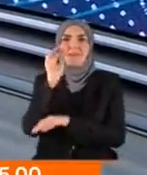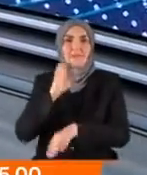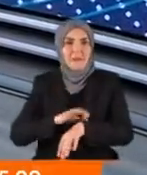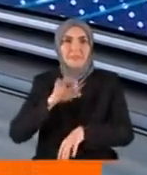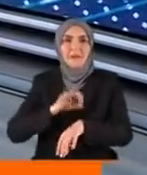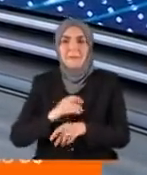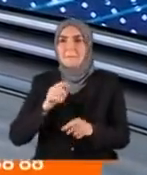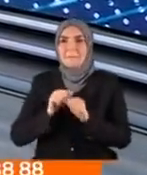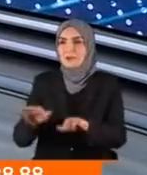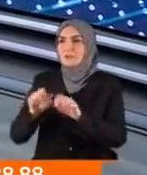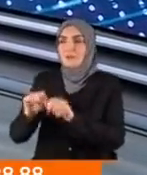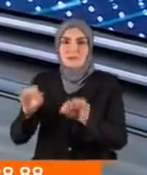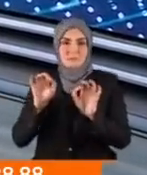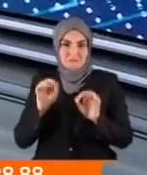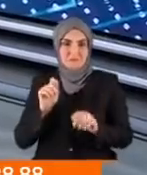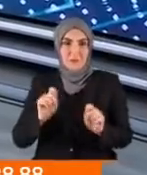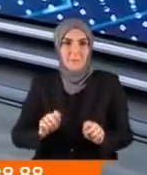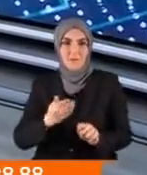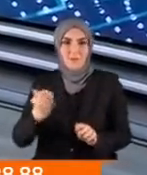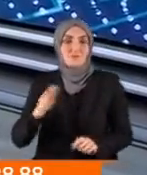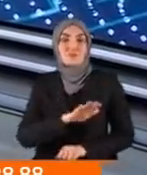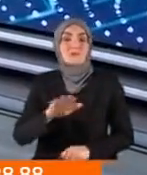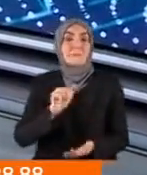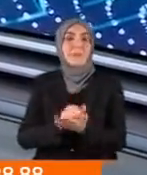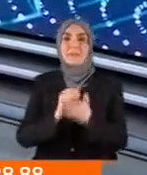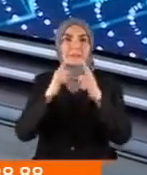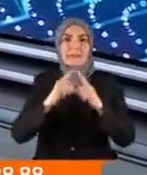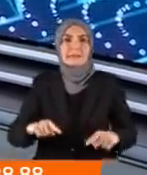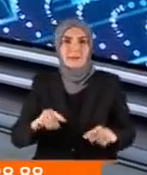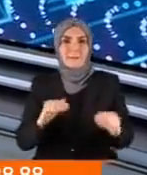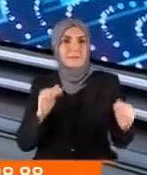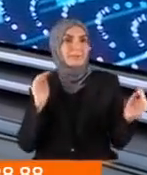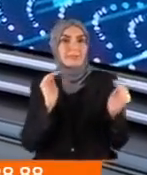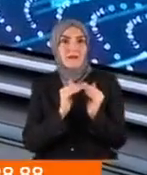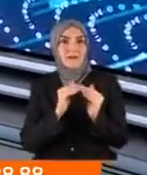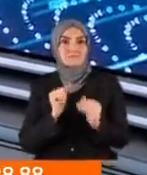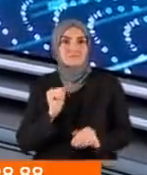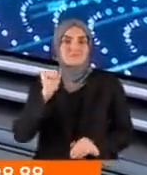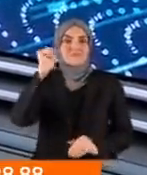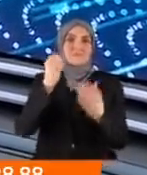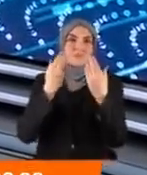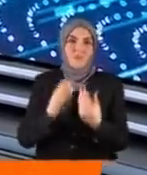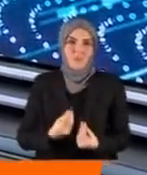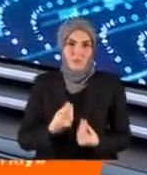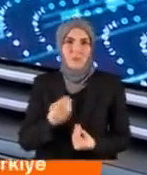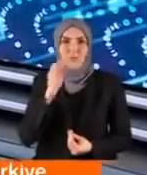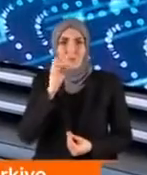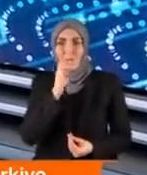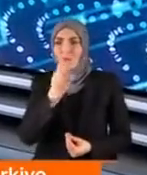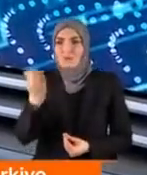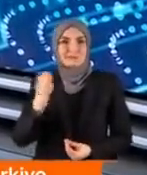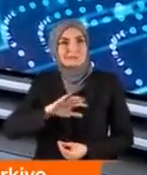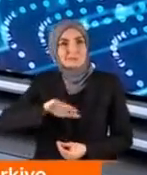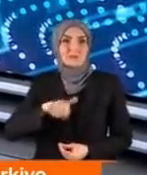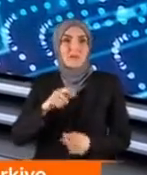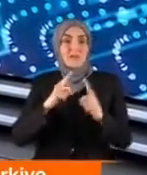hayli değerlendi ve hırsızların, dolandırıcıların radarına girmiş durumda. Çalınan hesabınızı geri almak kolay değil. İşin uzmanı çok